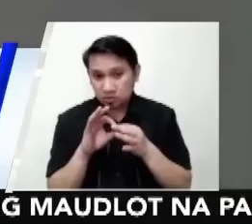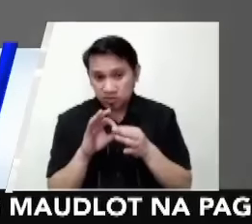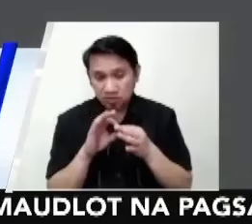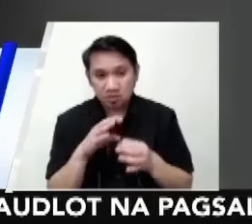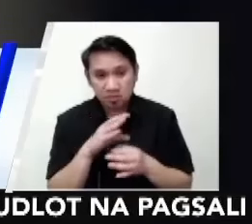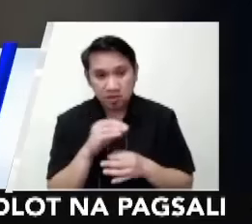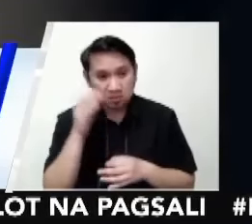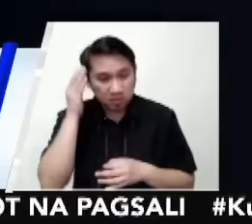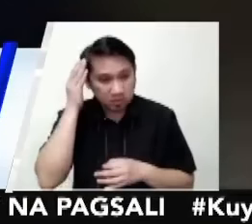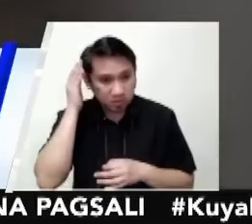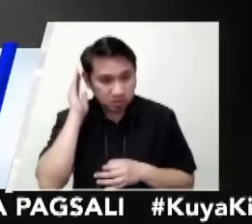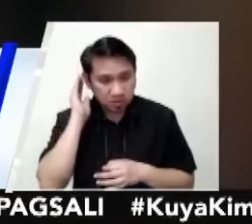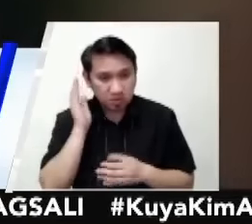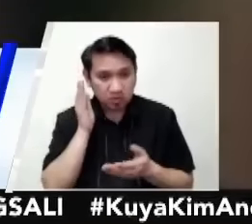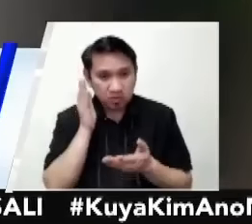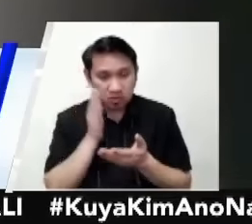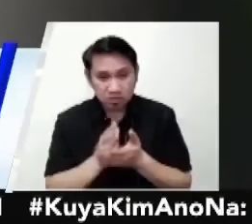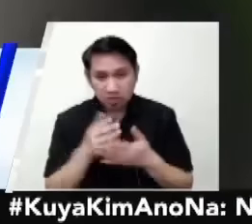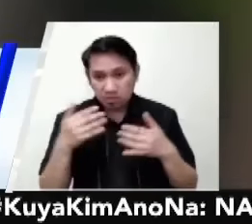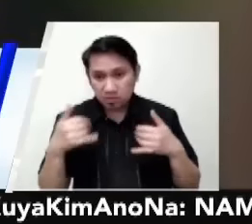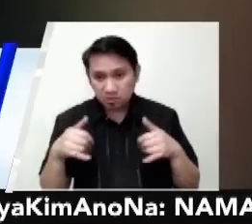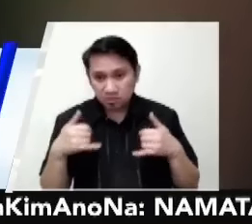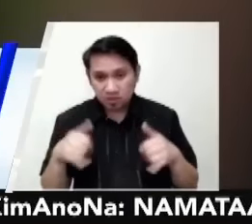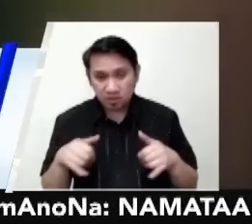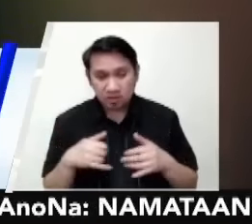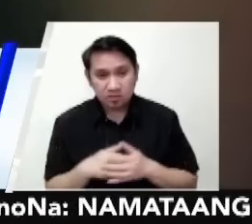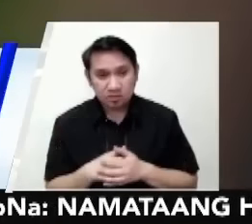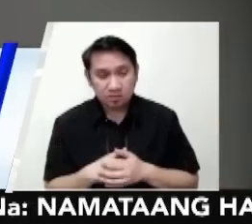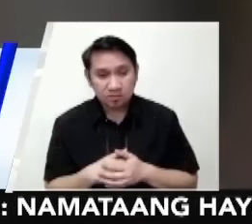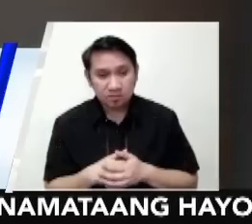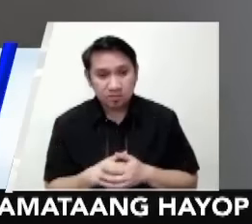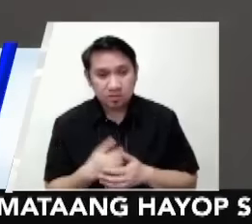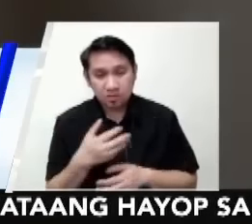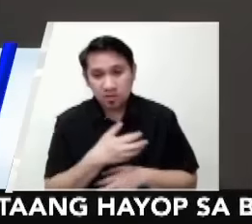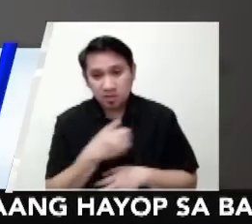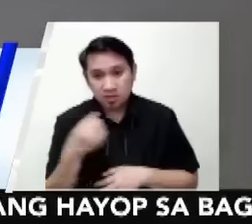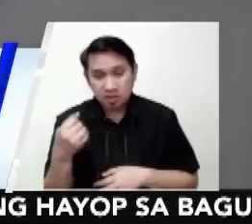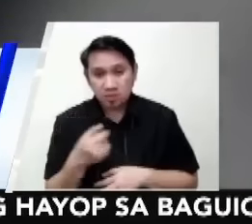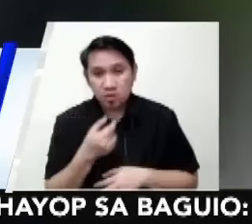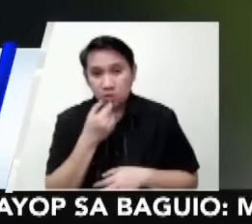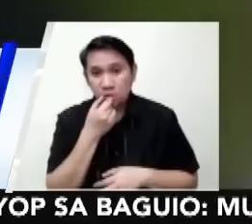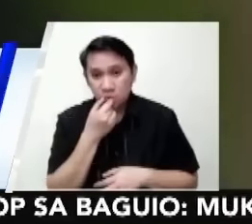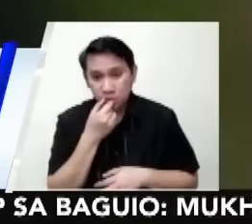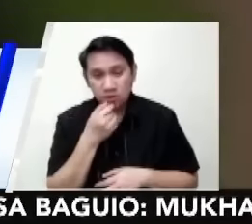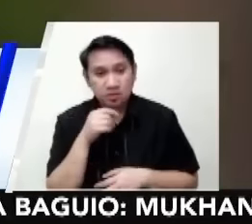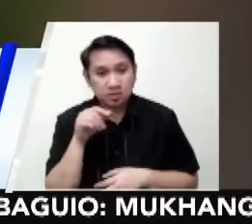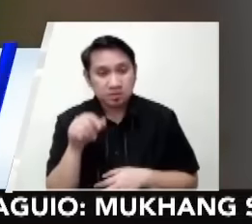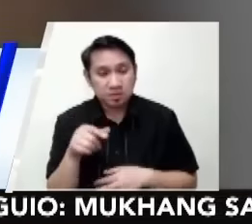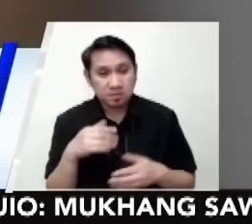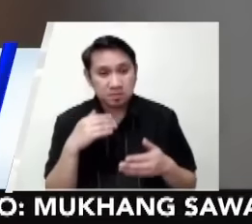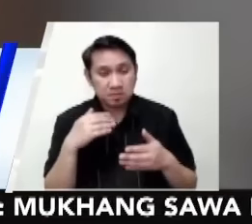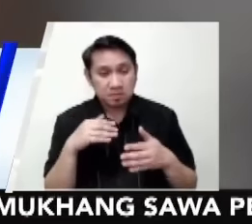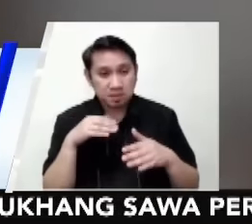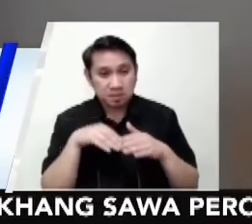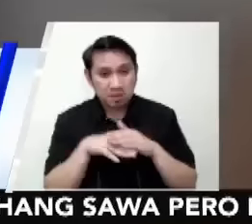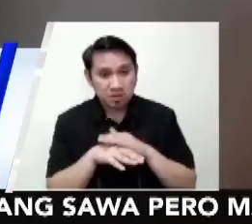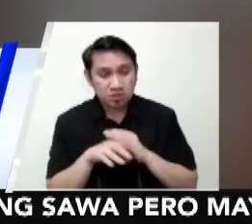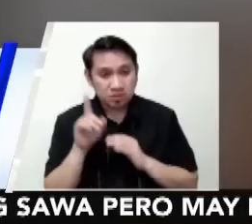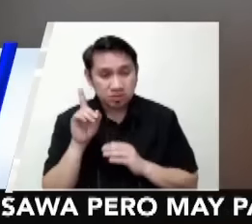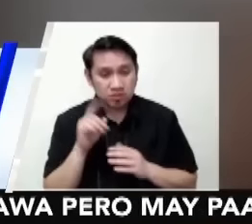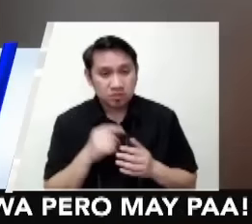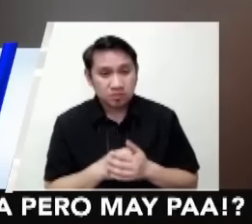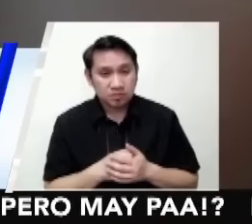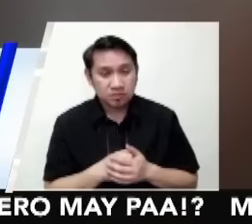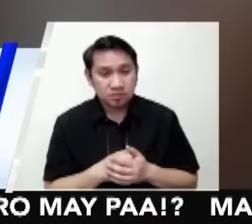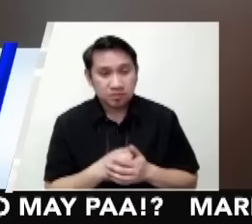na itigil ang laro. Binitbit nila palabas ng court ang referee pagdating sa locker room. Inuhunin po namin kayo kasi po sir, meron